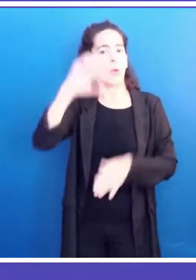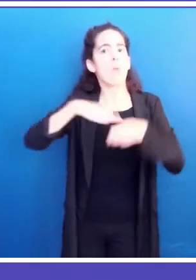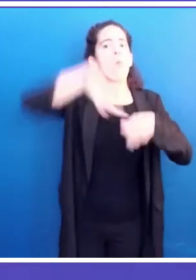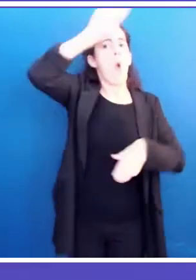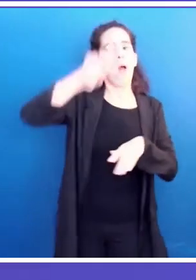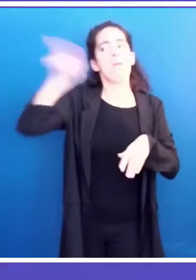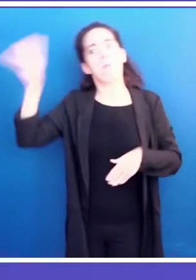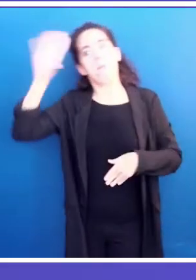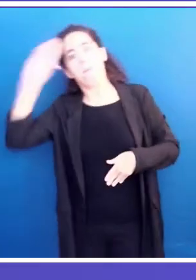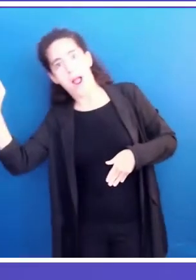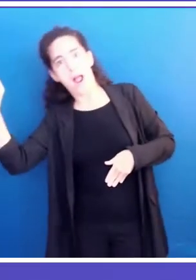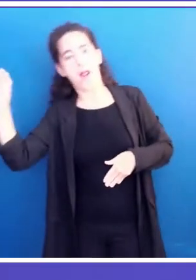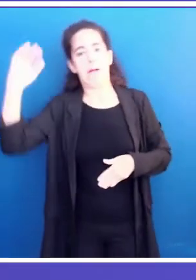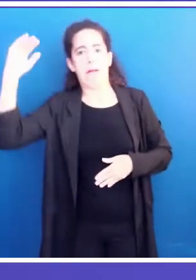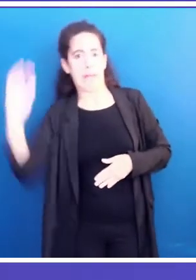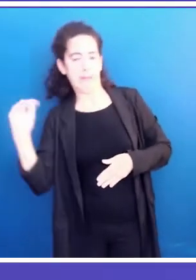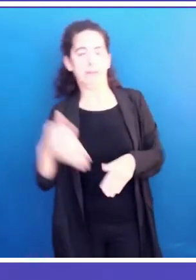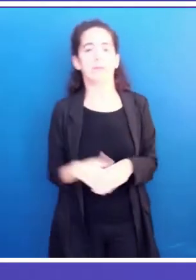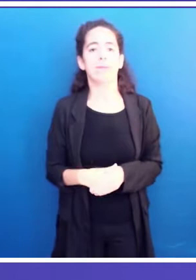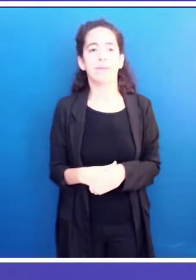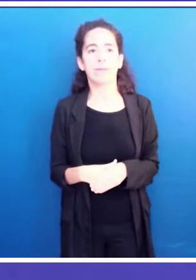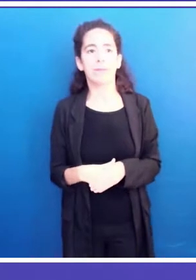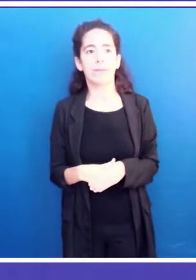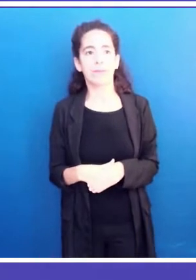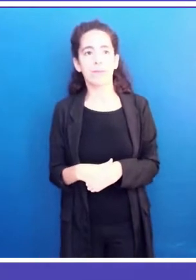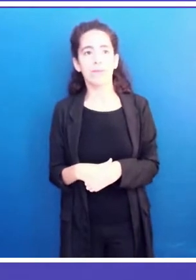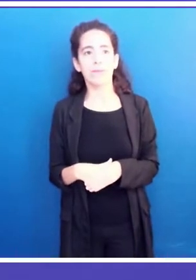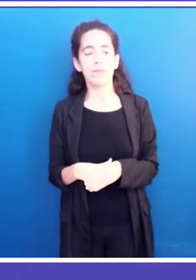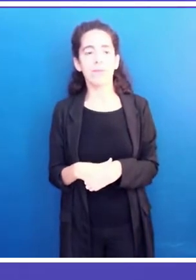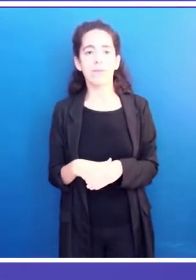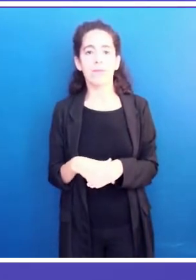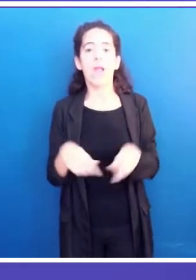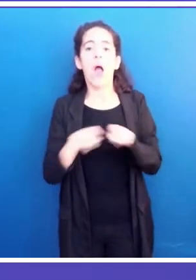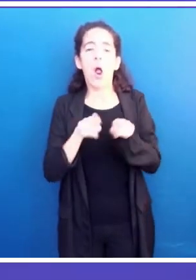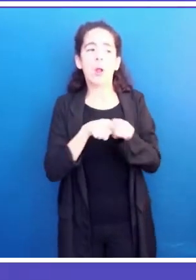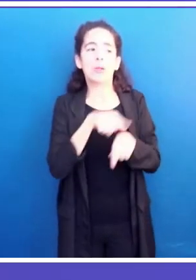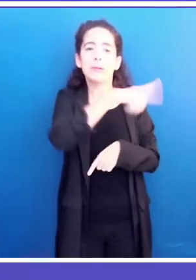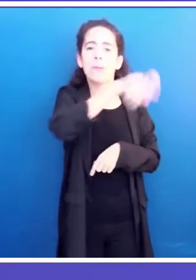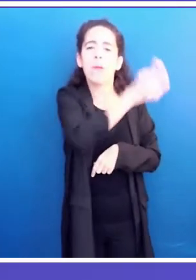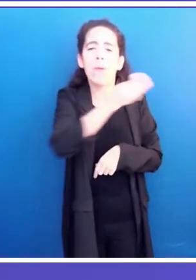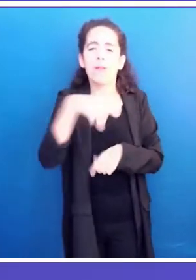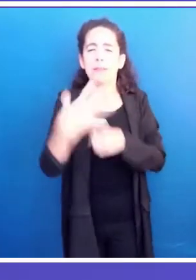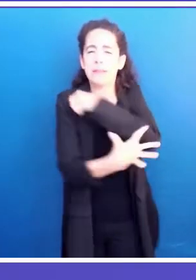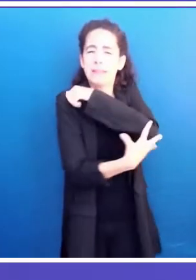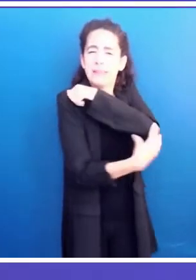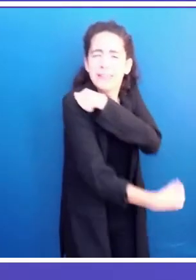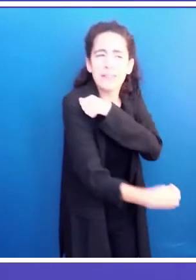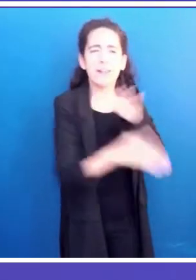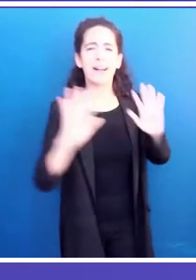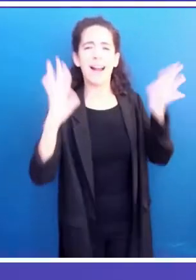الأطفال والاهتمام بالمنزل في 51% أكثر من الذكور في حال الهشاشة والفقر، وفقا